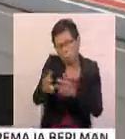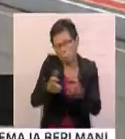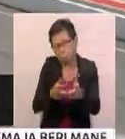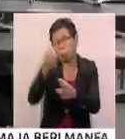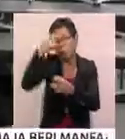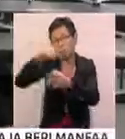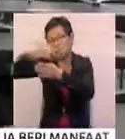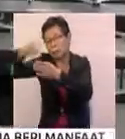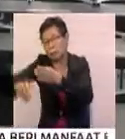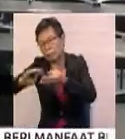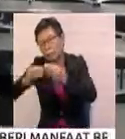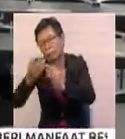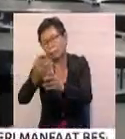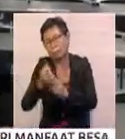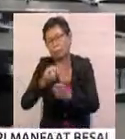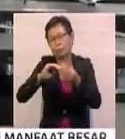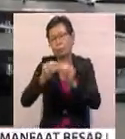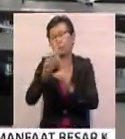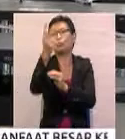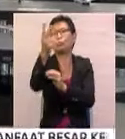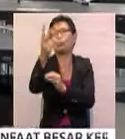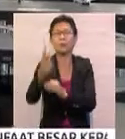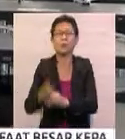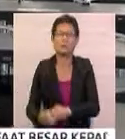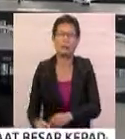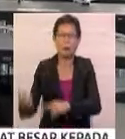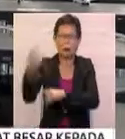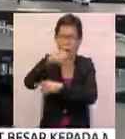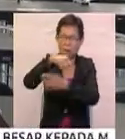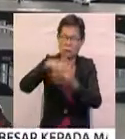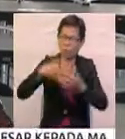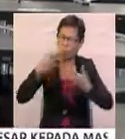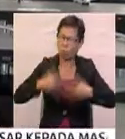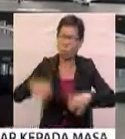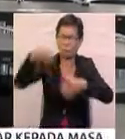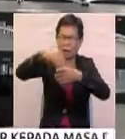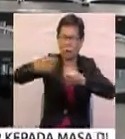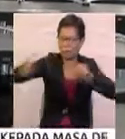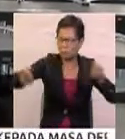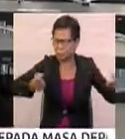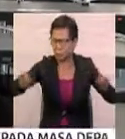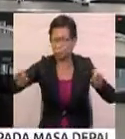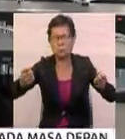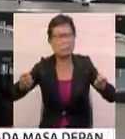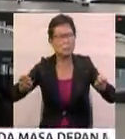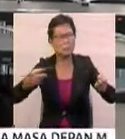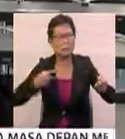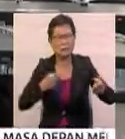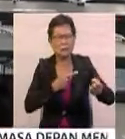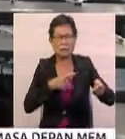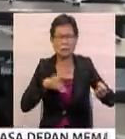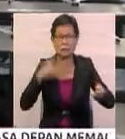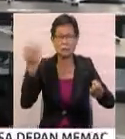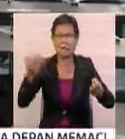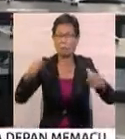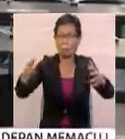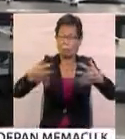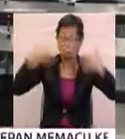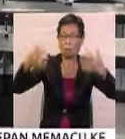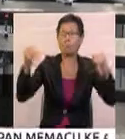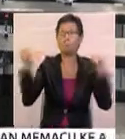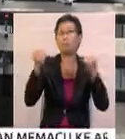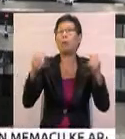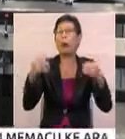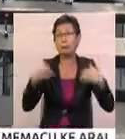saingan di tempat kedua. Hari ni agak panas lah. Dalam kereta pun kita normally ada blower dan cooler